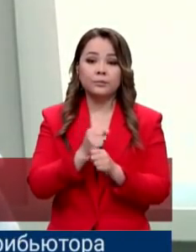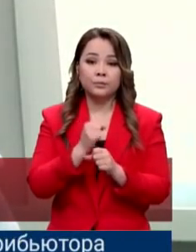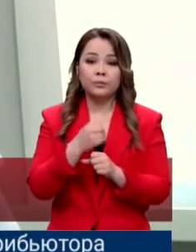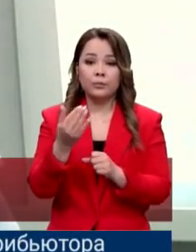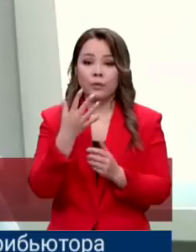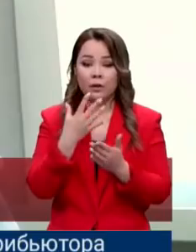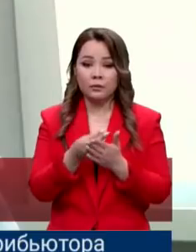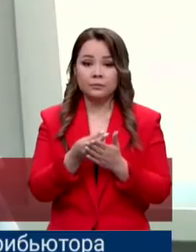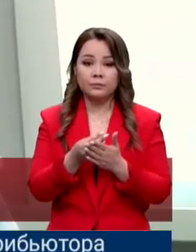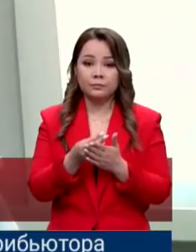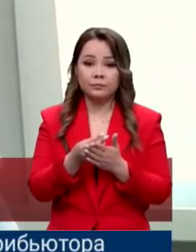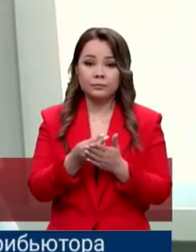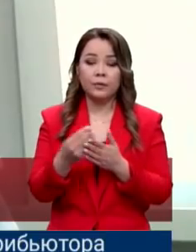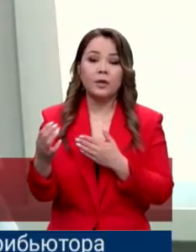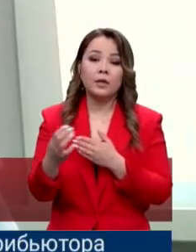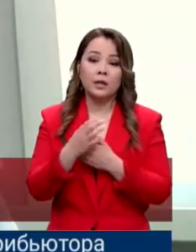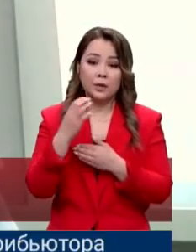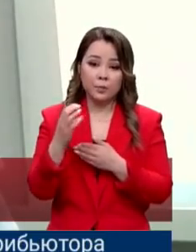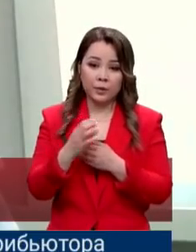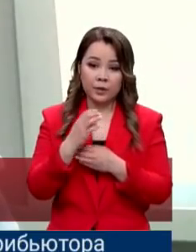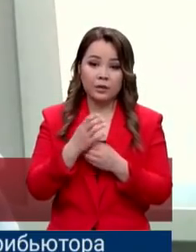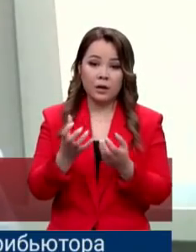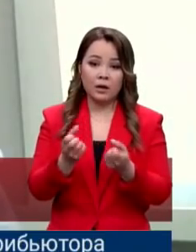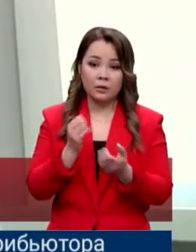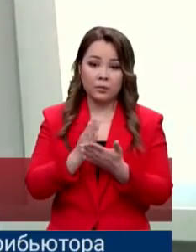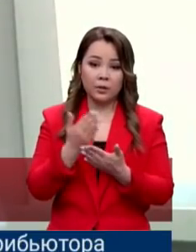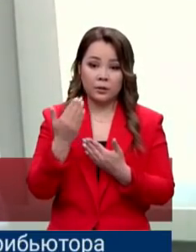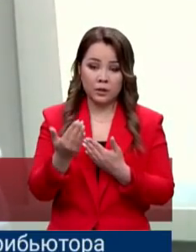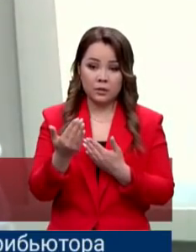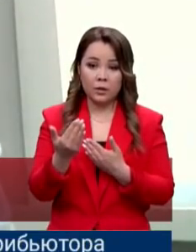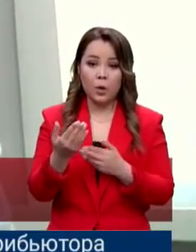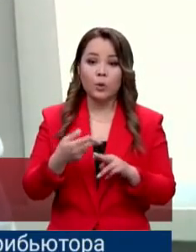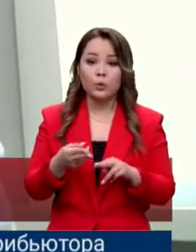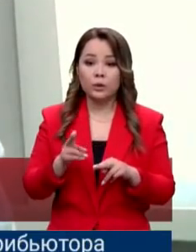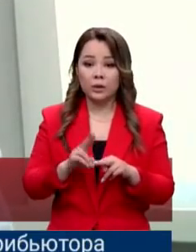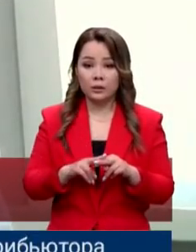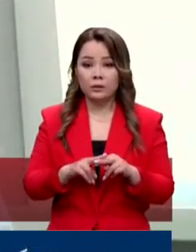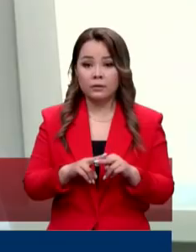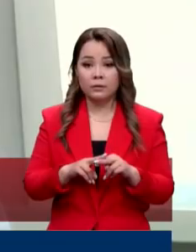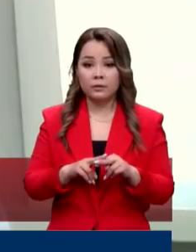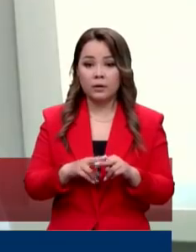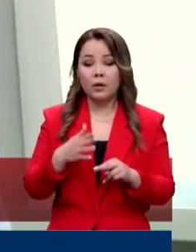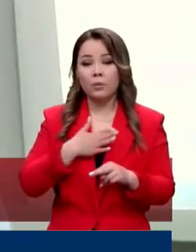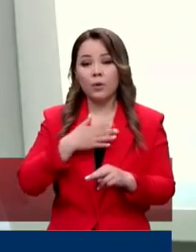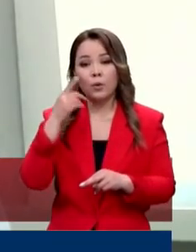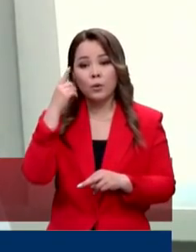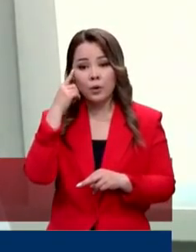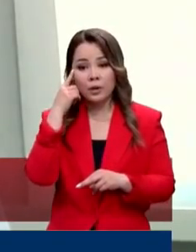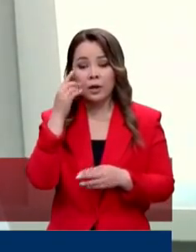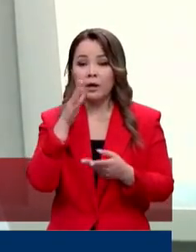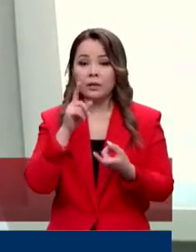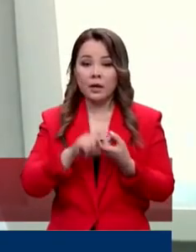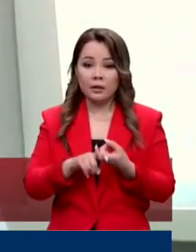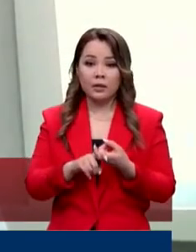оно қағазды импорттан аламыз. Сондықтан мен ойымша, қазіргі